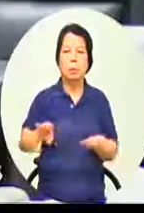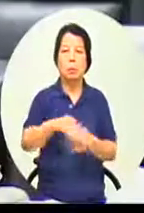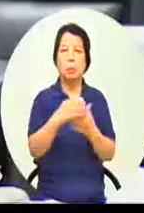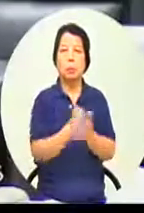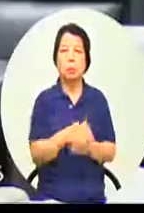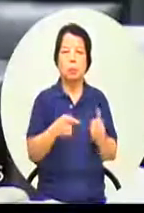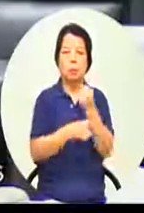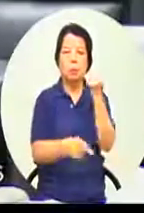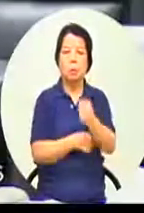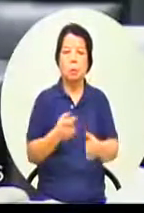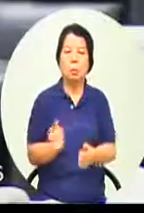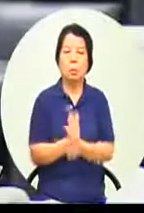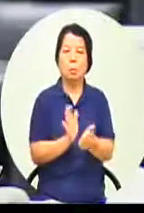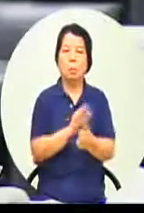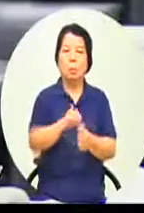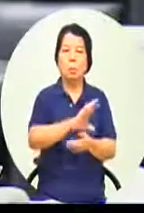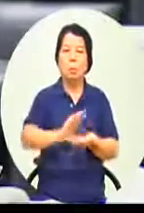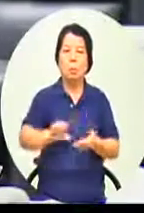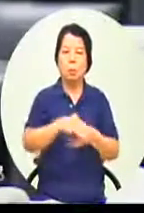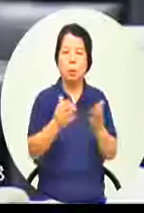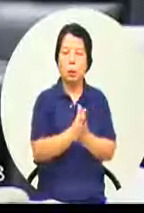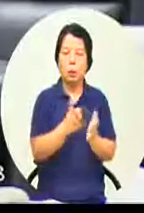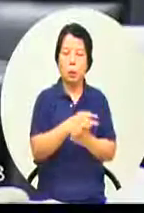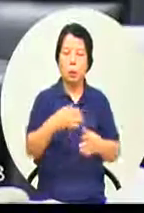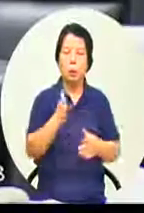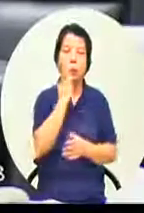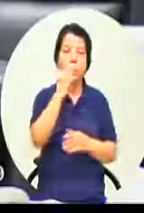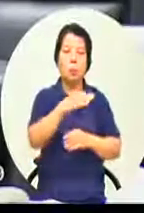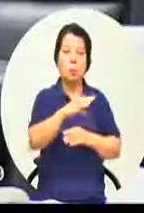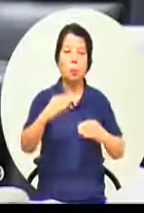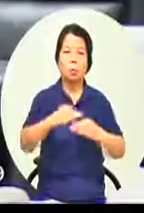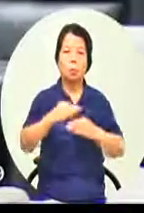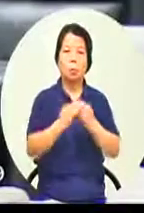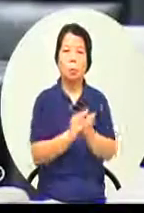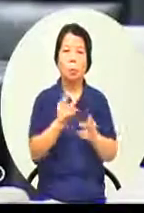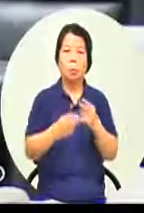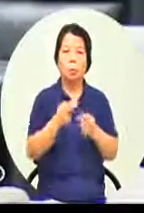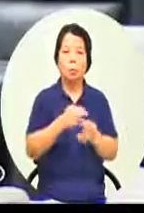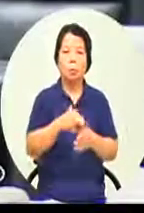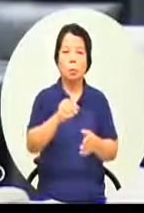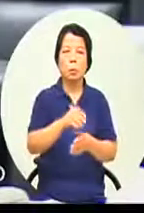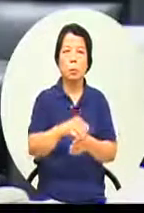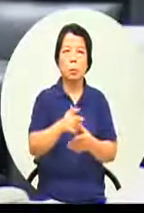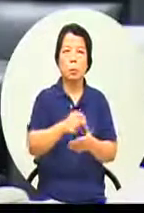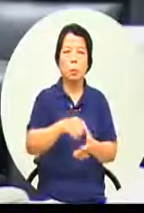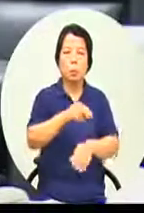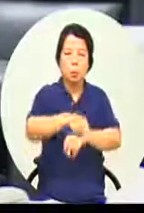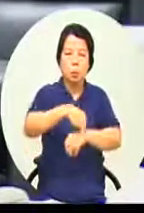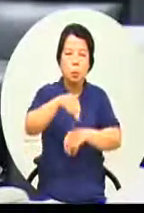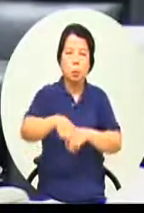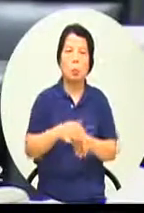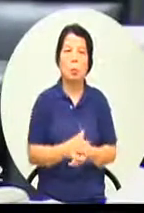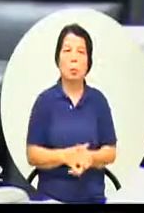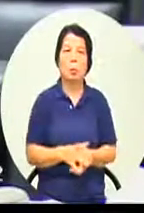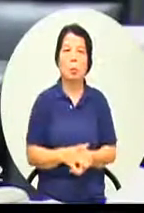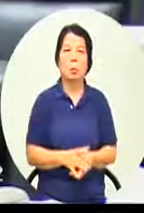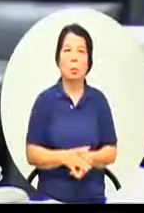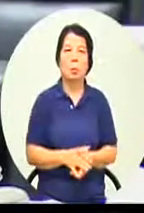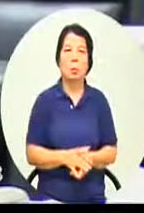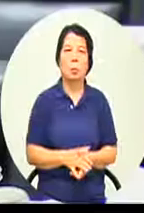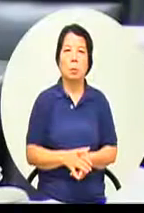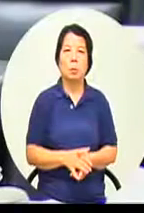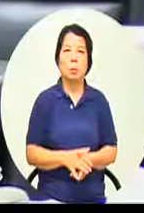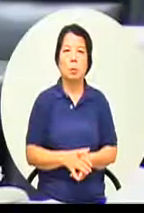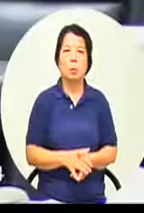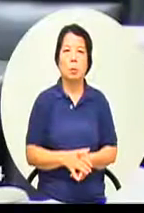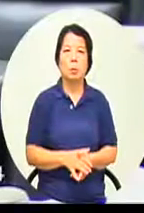本来就不鼓励放直的嘛，应该放顺向嘛。啊，你起码变那来规划就得，因为近景我有拜托你违规，哦，就这之前画的，之